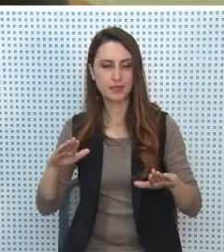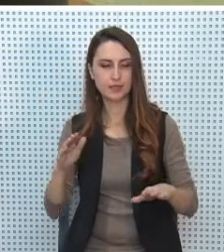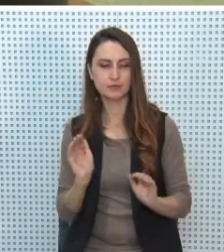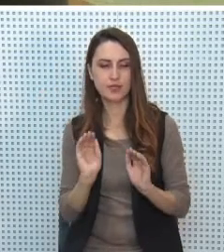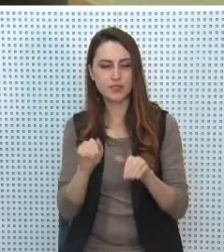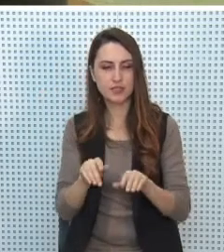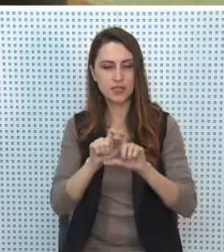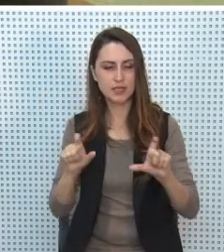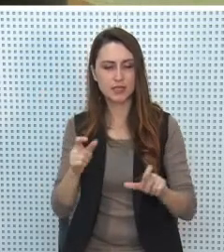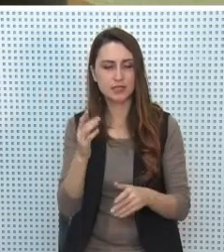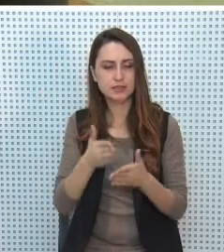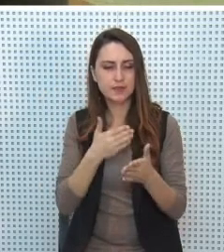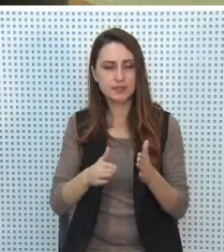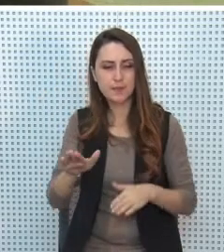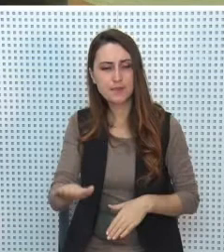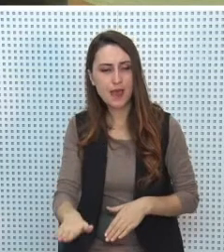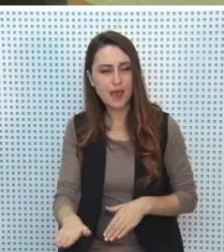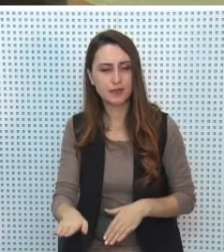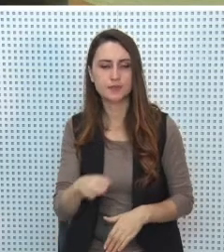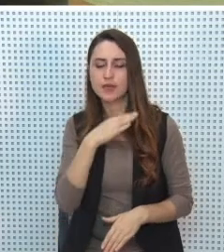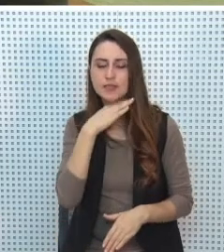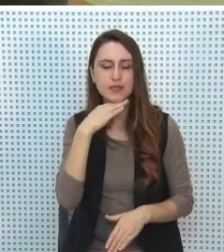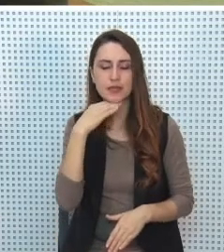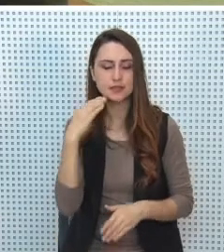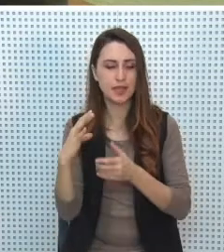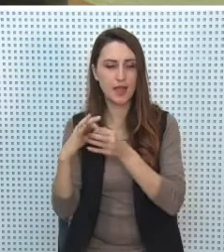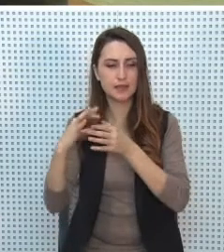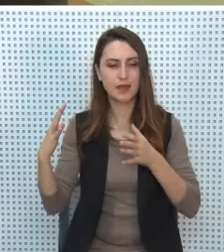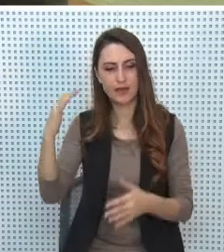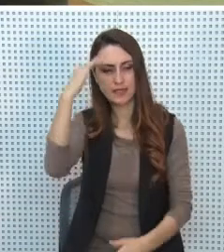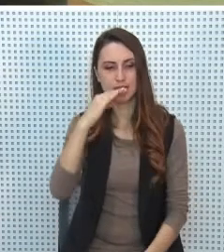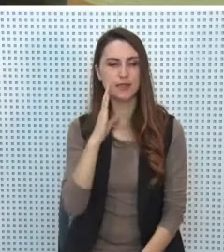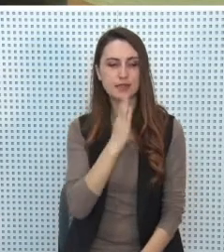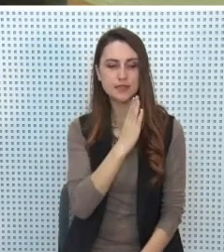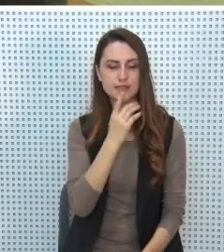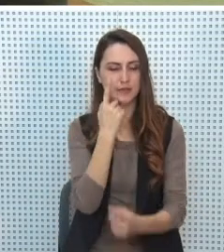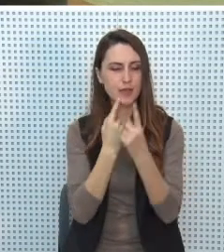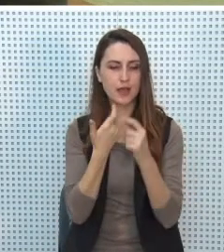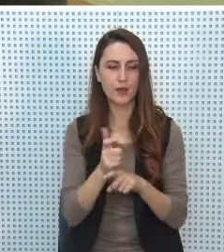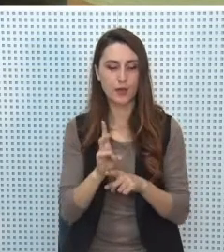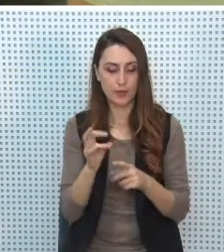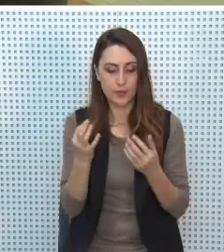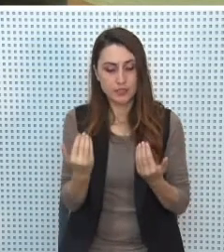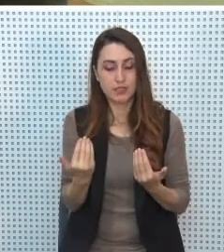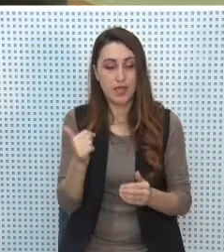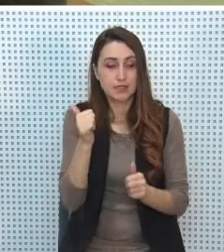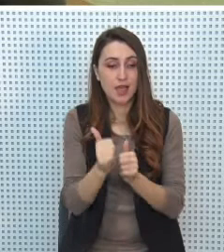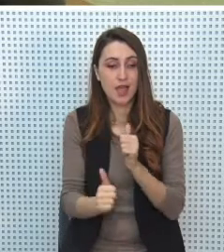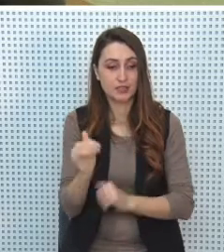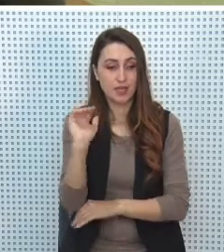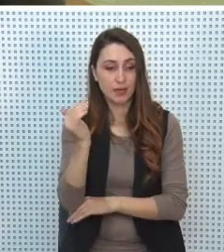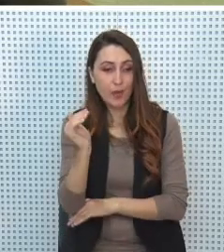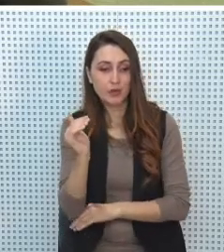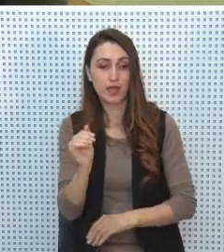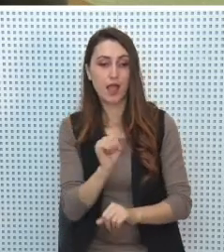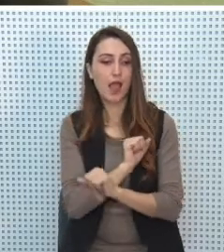хотели идти в школу, оторваться от своих родителей, они плакали очень. Но сейчас каждый ребенок, вот начинаются у нас каникулы, они даже